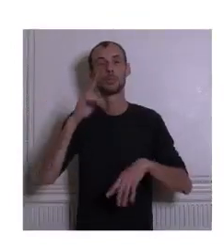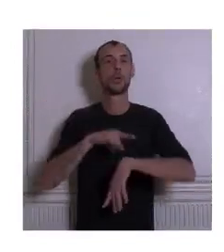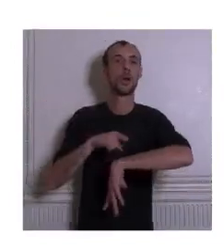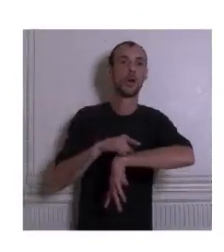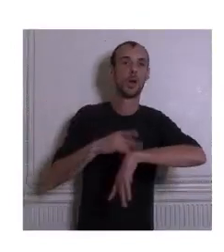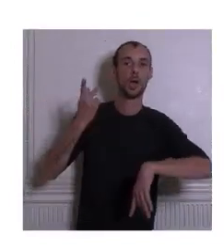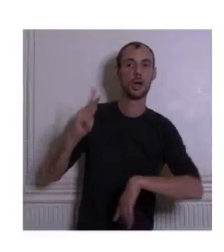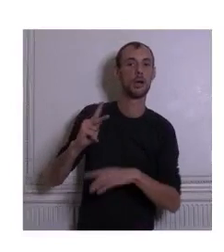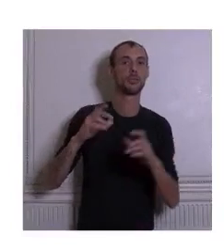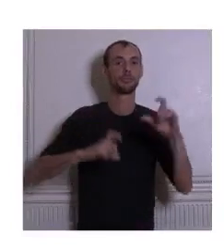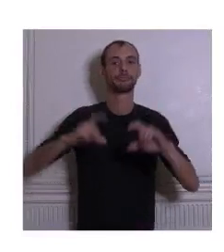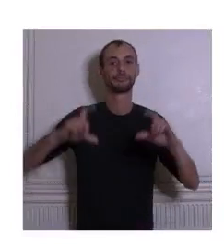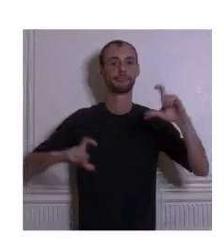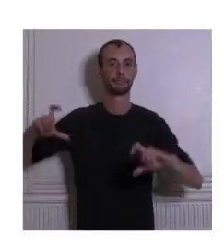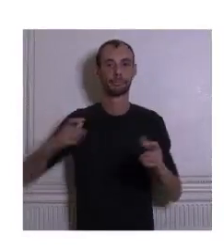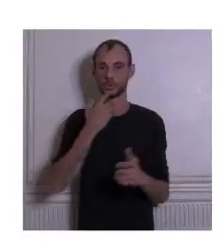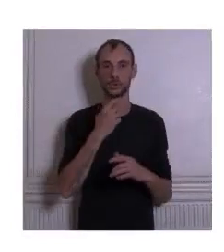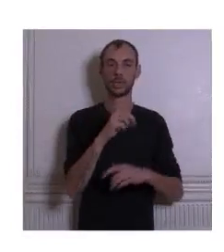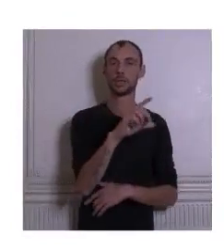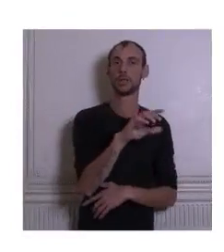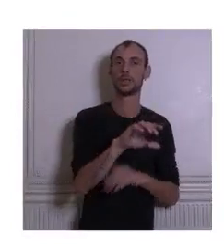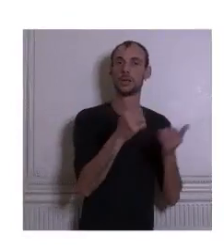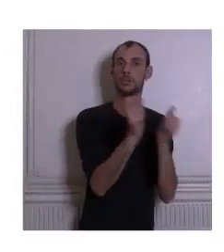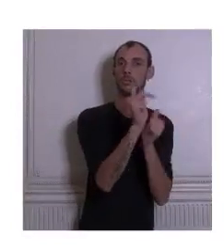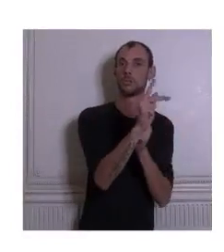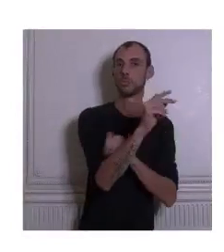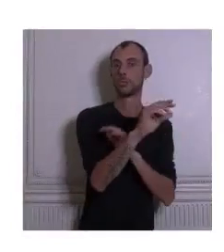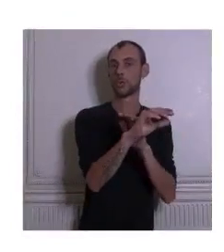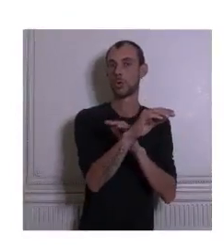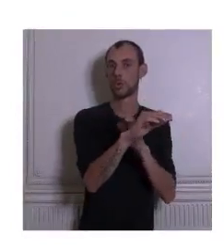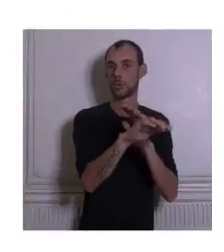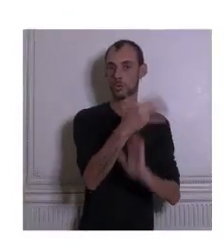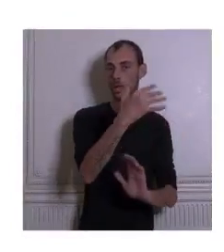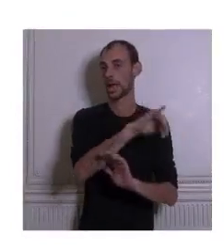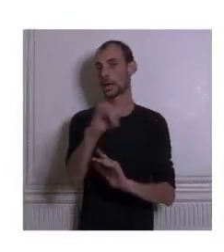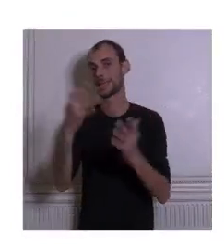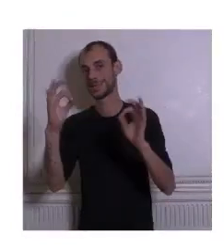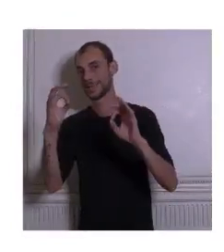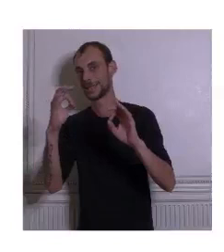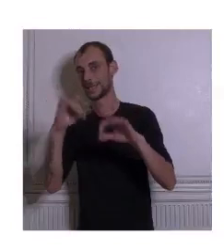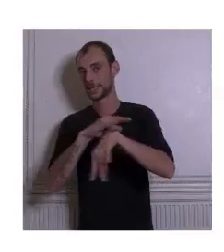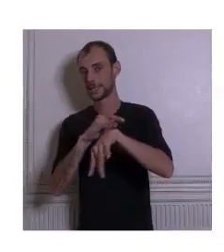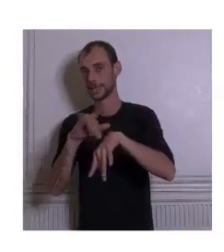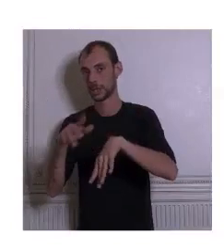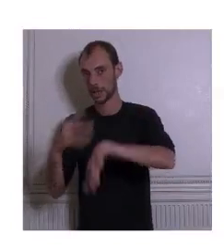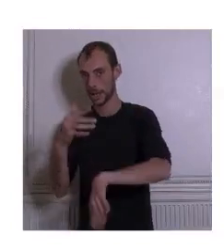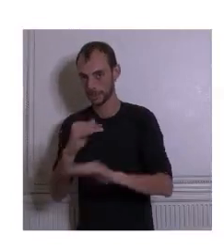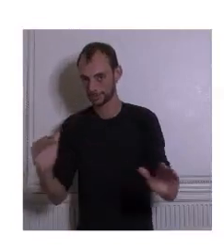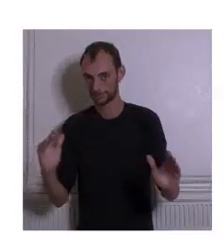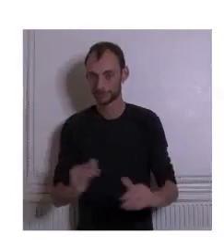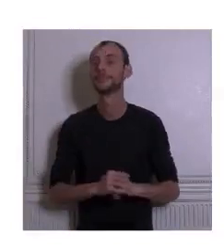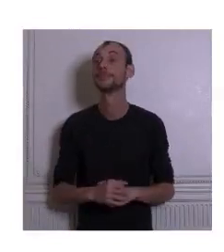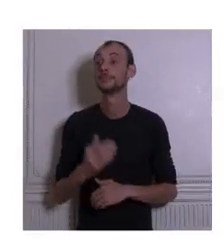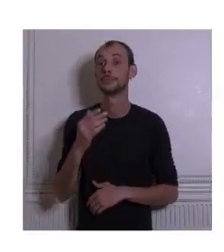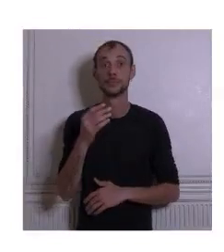contractuel étant par nature dérogatoire. Des remarques ? Pas d'abstention, pas de vote contre.